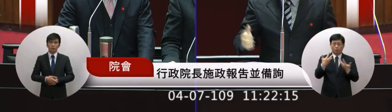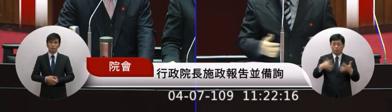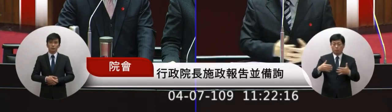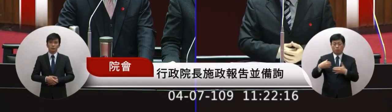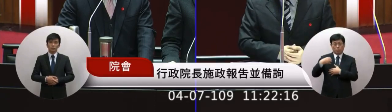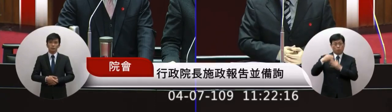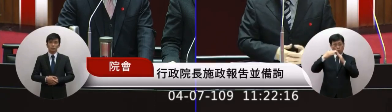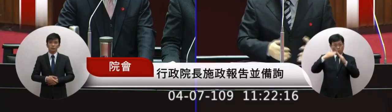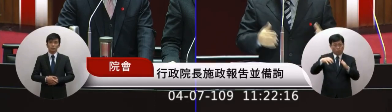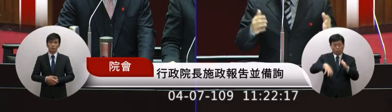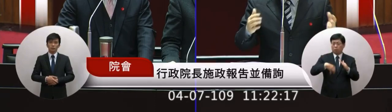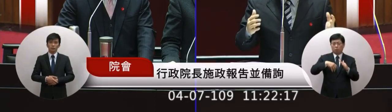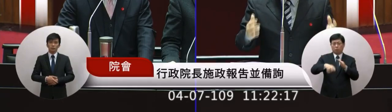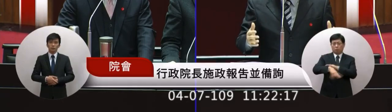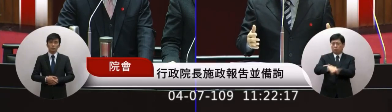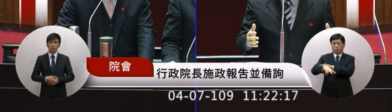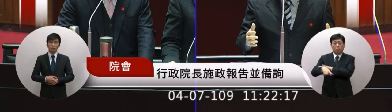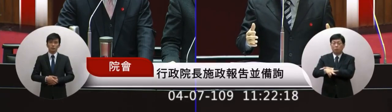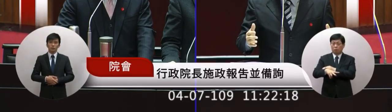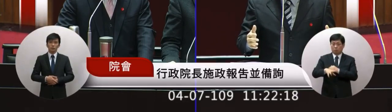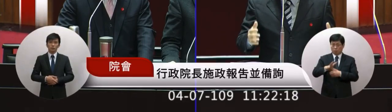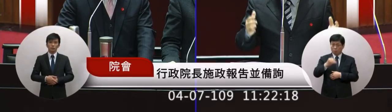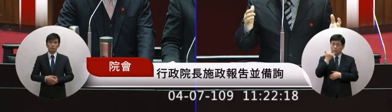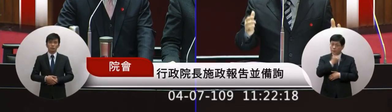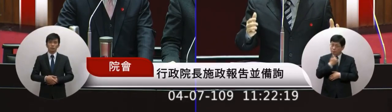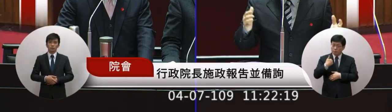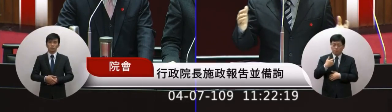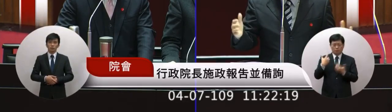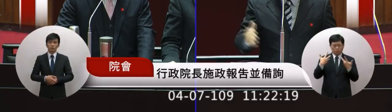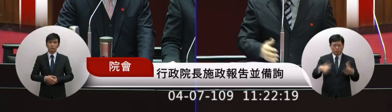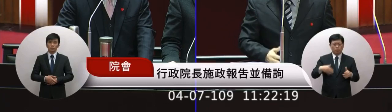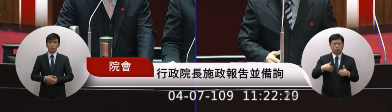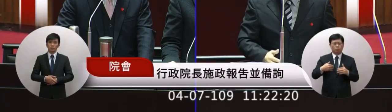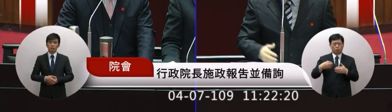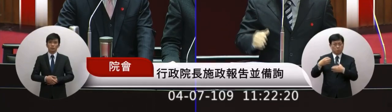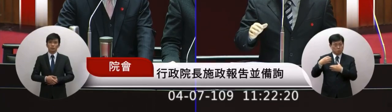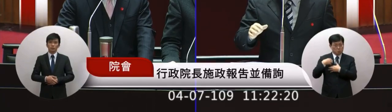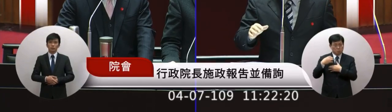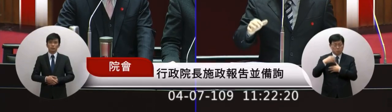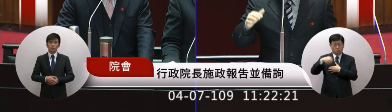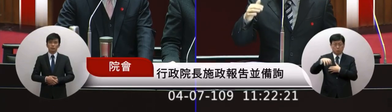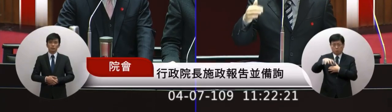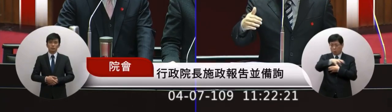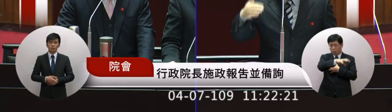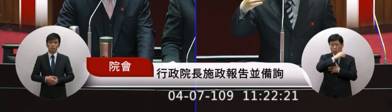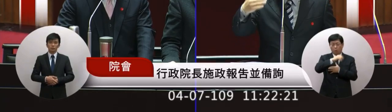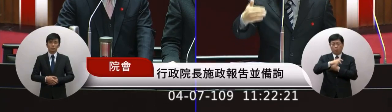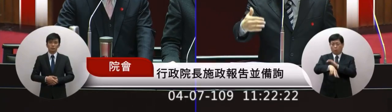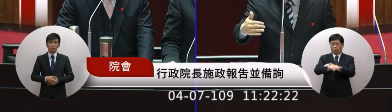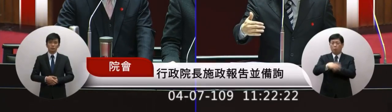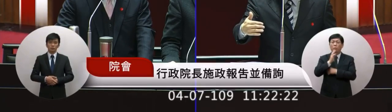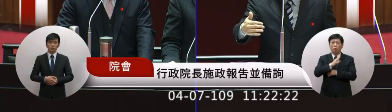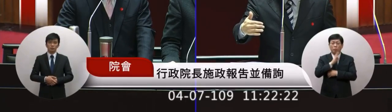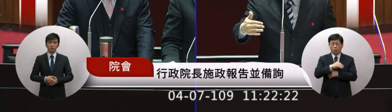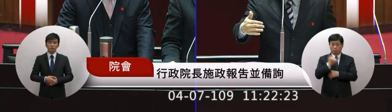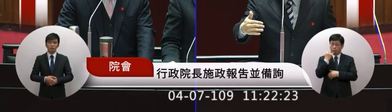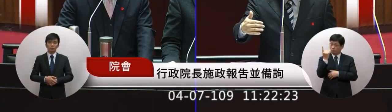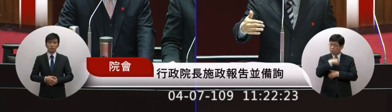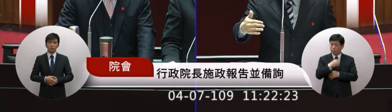区是空下来的，我们有没有可能针对这边闲置的营区，然后来针对接下